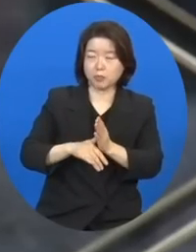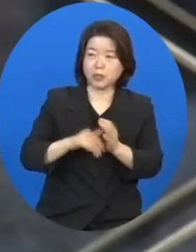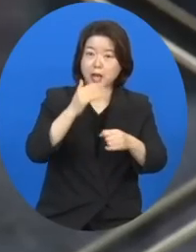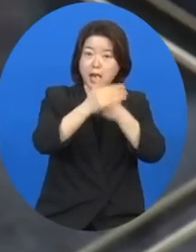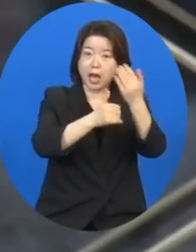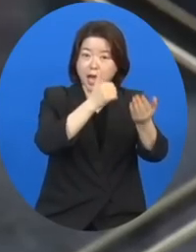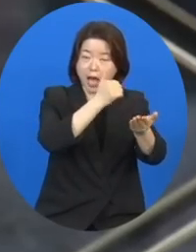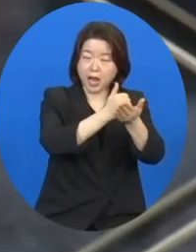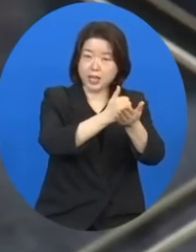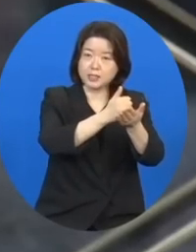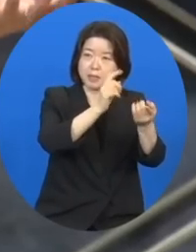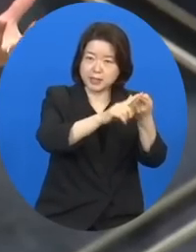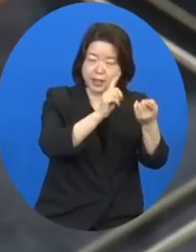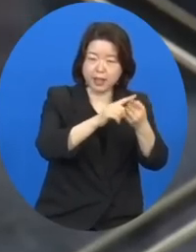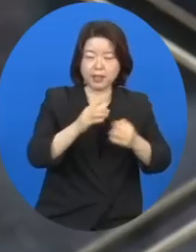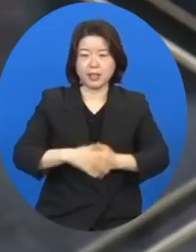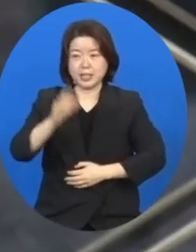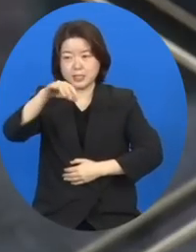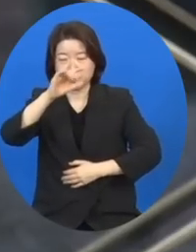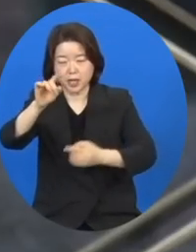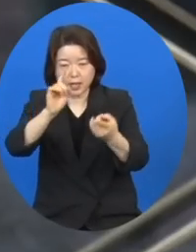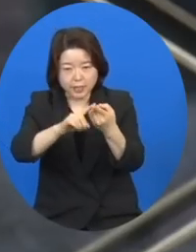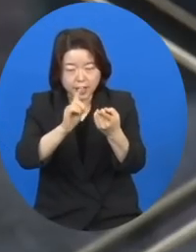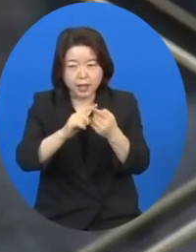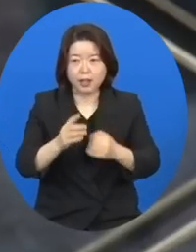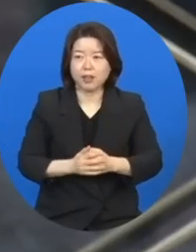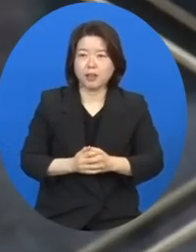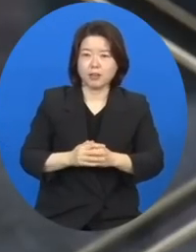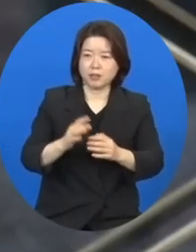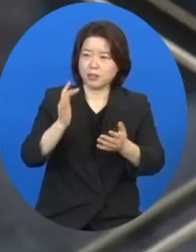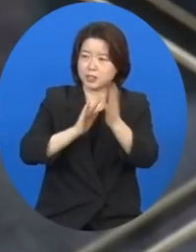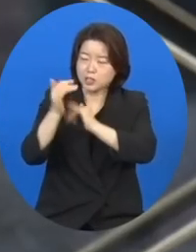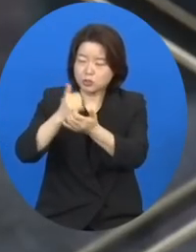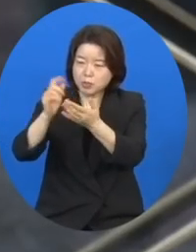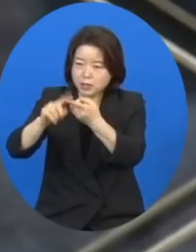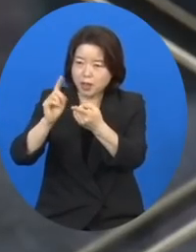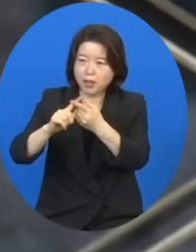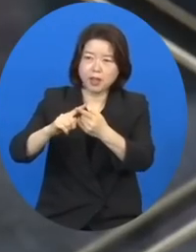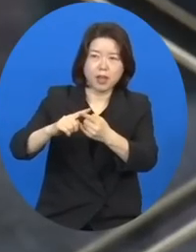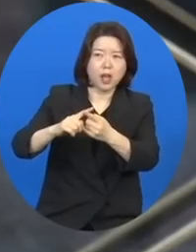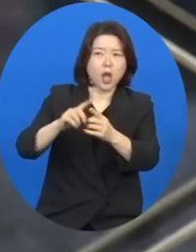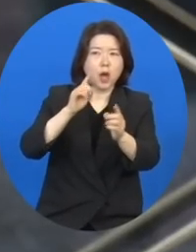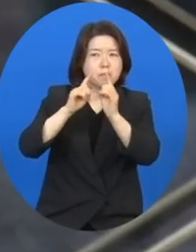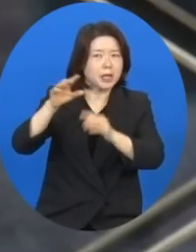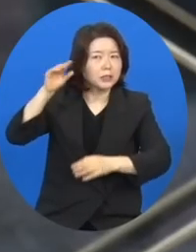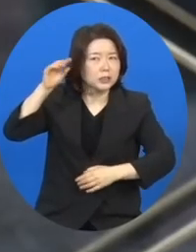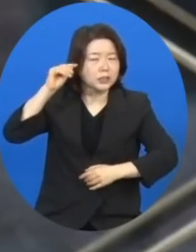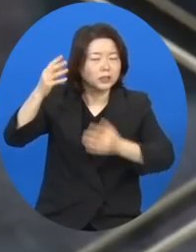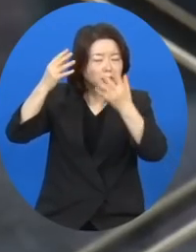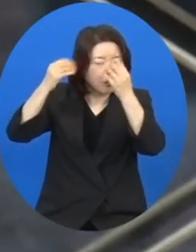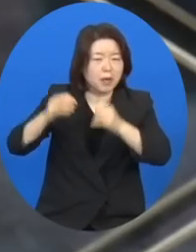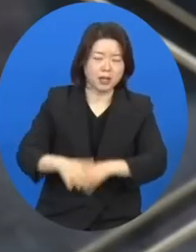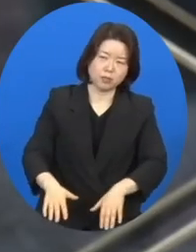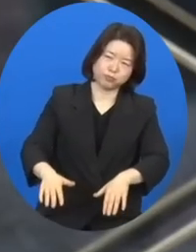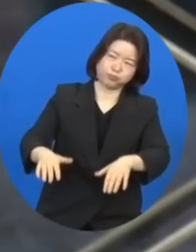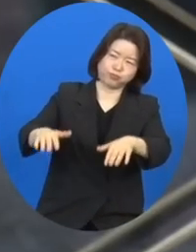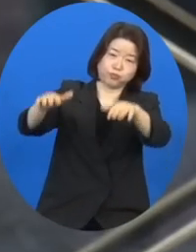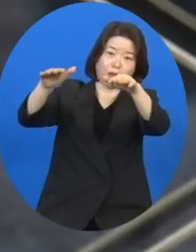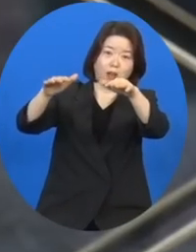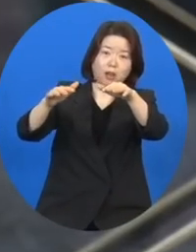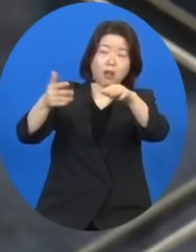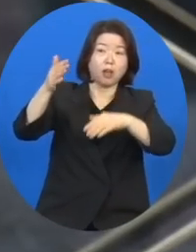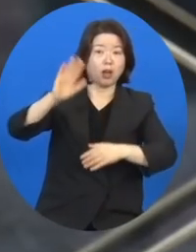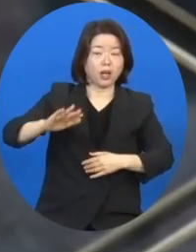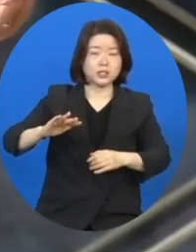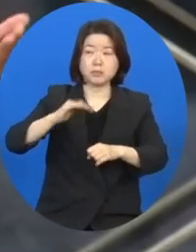십자가에 관하여서, 예수님이 관하여서 많이 들었어요. 모태신앙으로 자랐으니까. 그런데 하나님을 알진